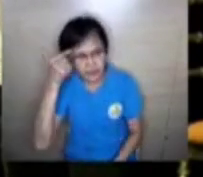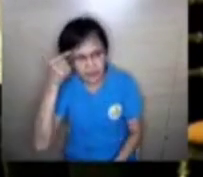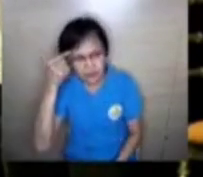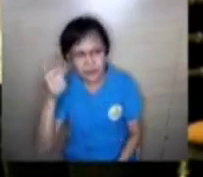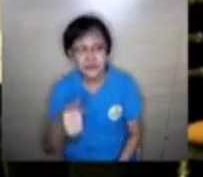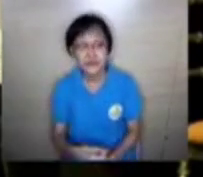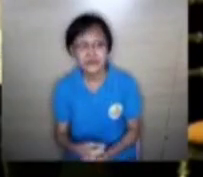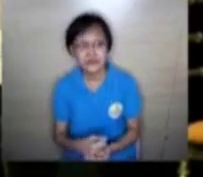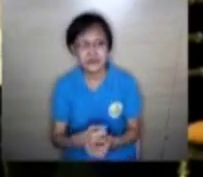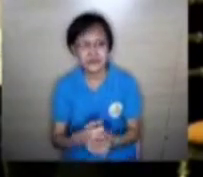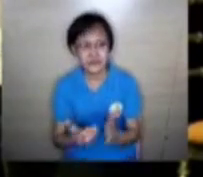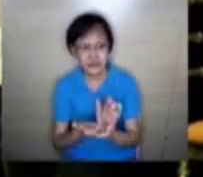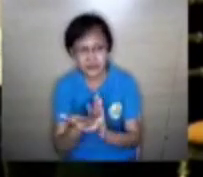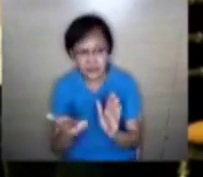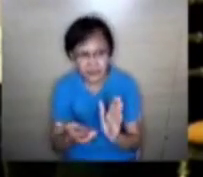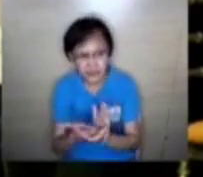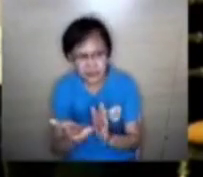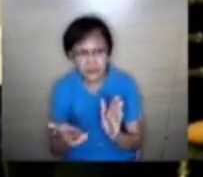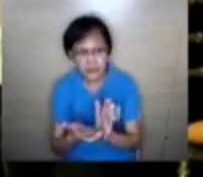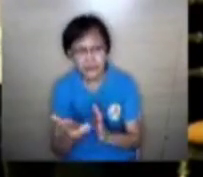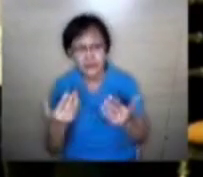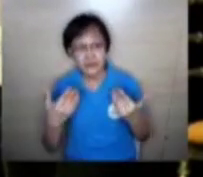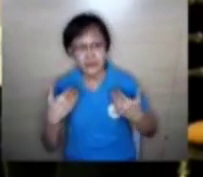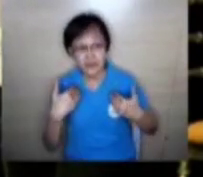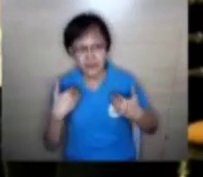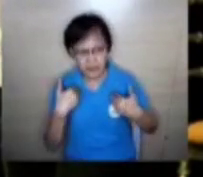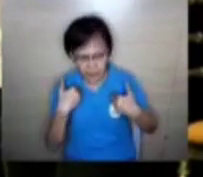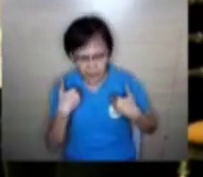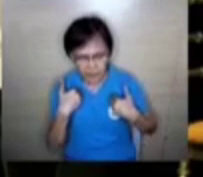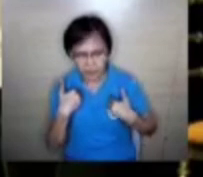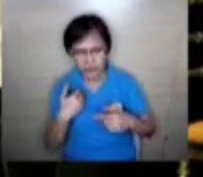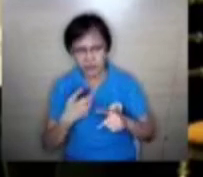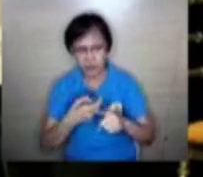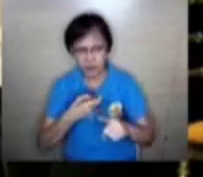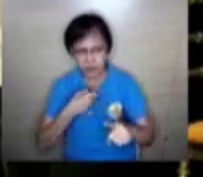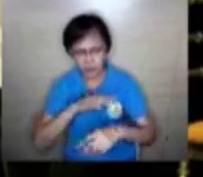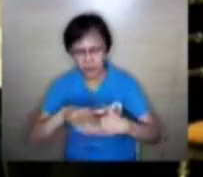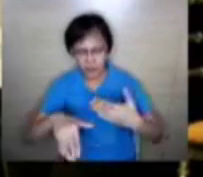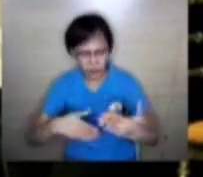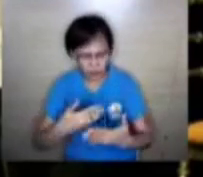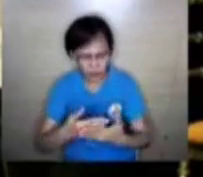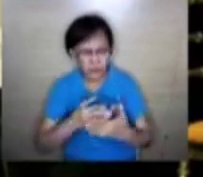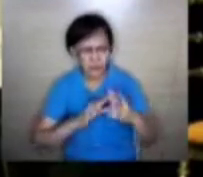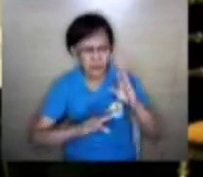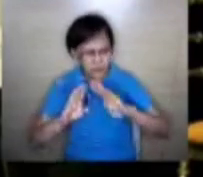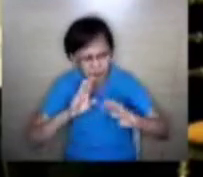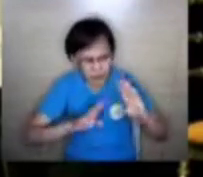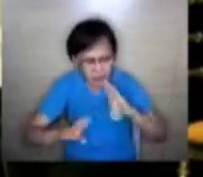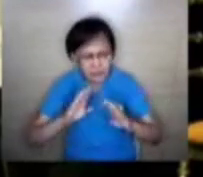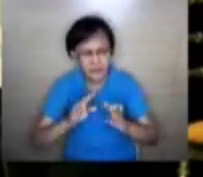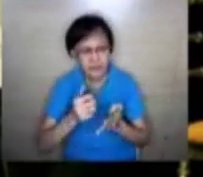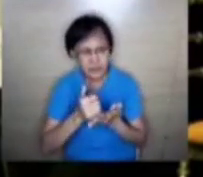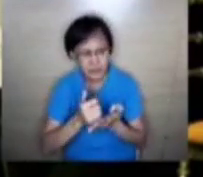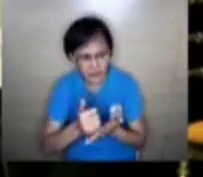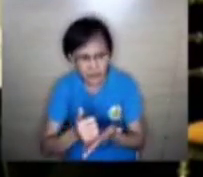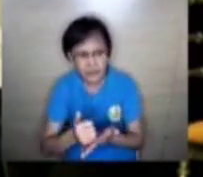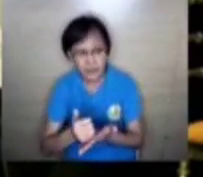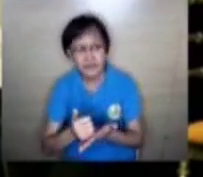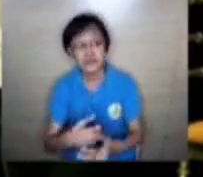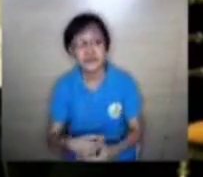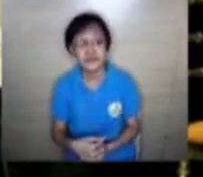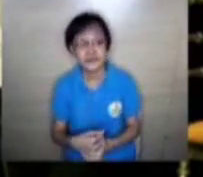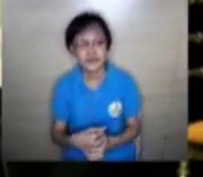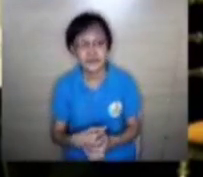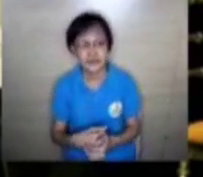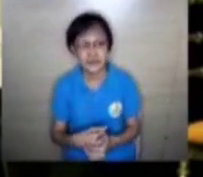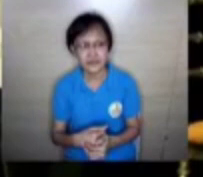mamamayang Pasigueño na ipinamalas ang diwa ng bayanihan sa mga mahirap na panahong ito. Maraming ninakaw na panahon